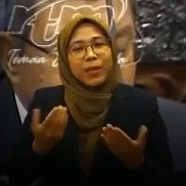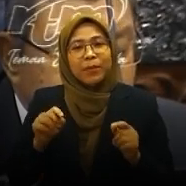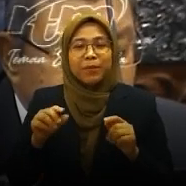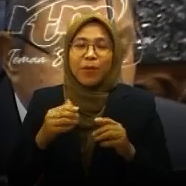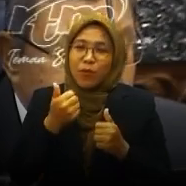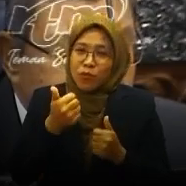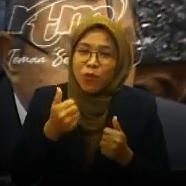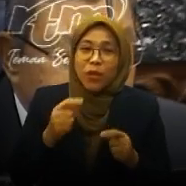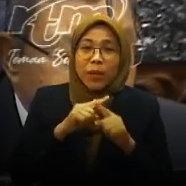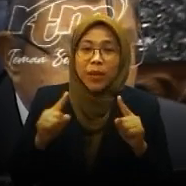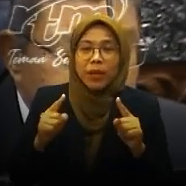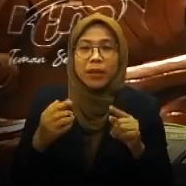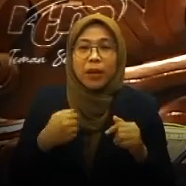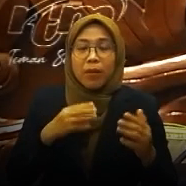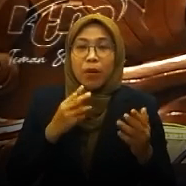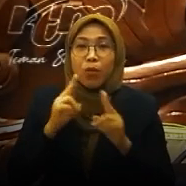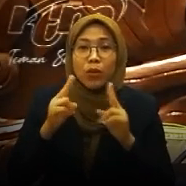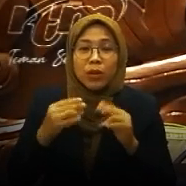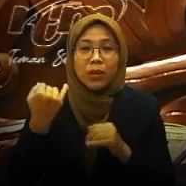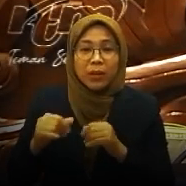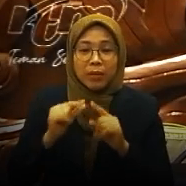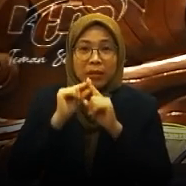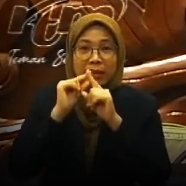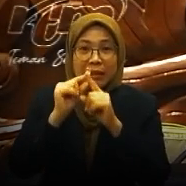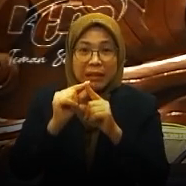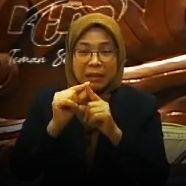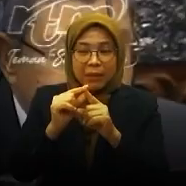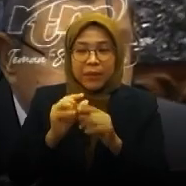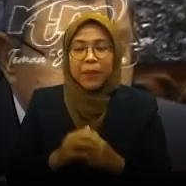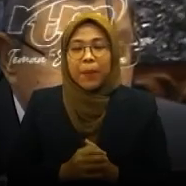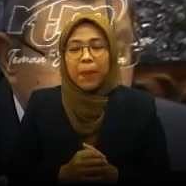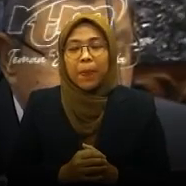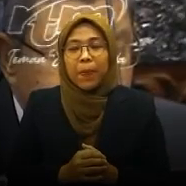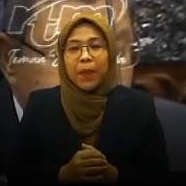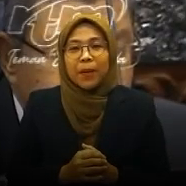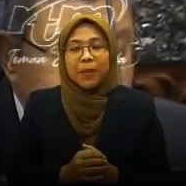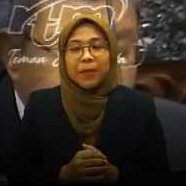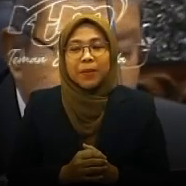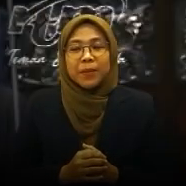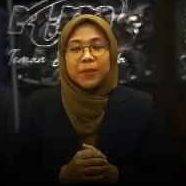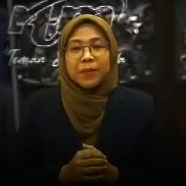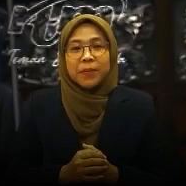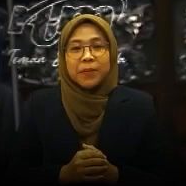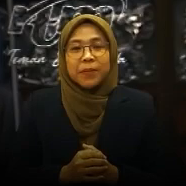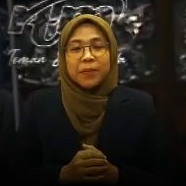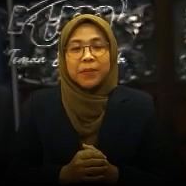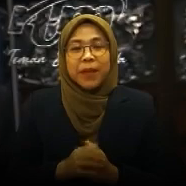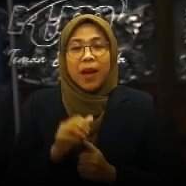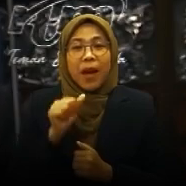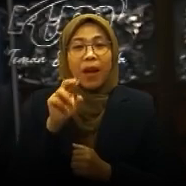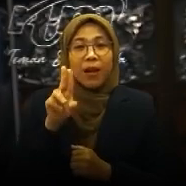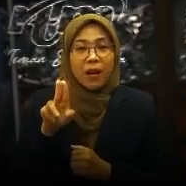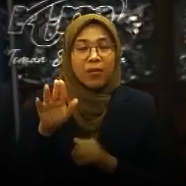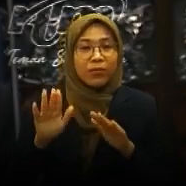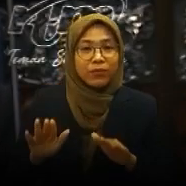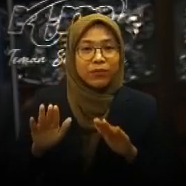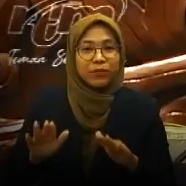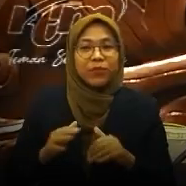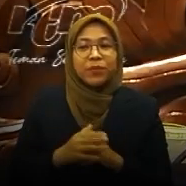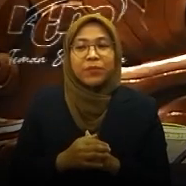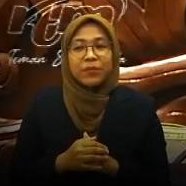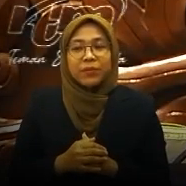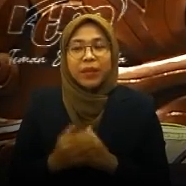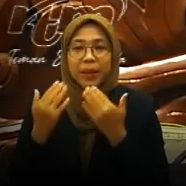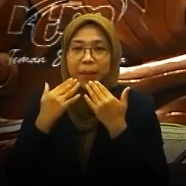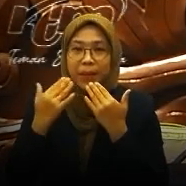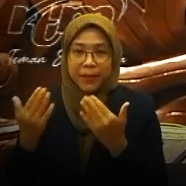boleh. Dah bagi penjelasan tadi. Tiba-tiba menyebut perkataan wilayah persekutuan. Penjelasan dah diberikan Arau. Arau silaplah Arau. Okey satu. Baik,